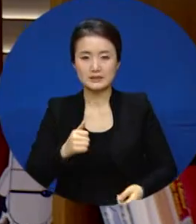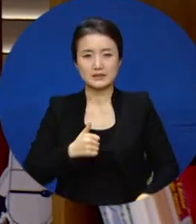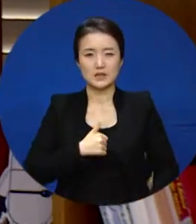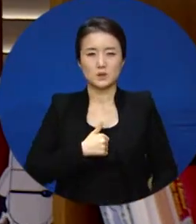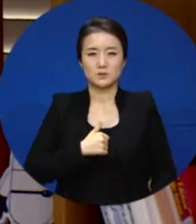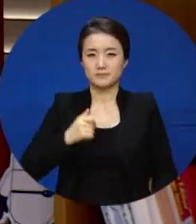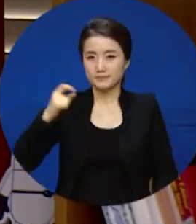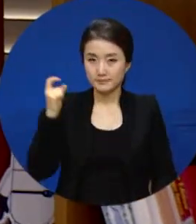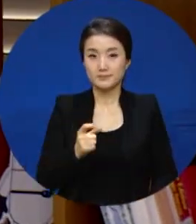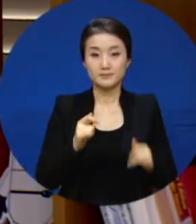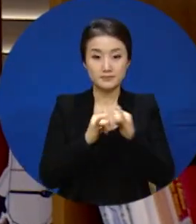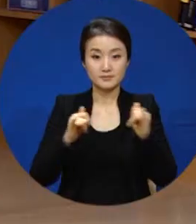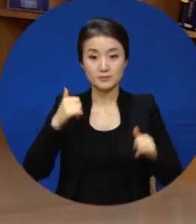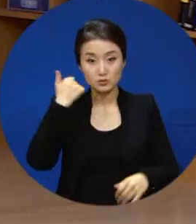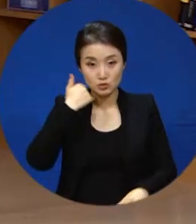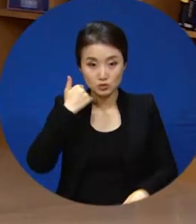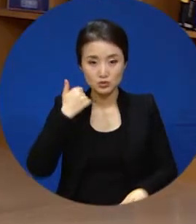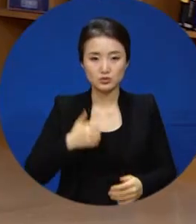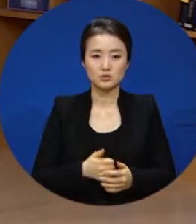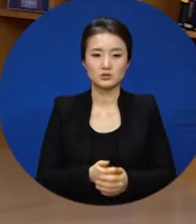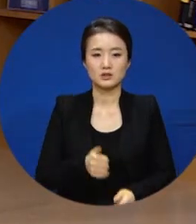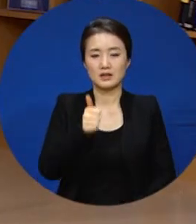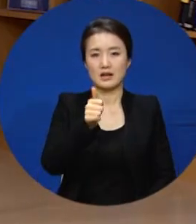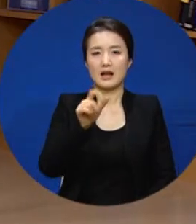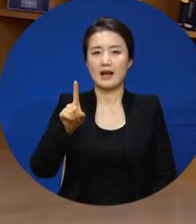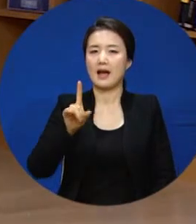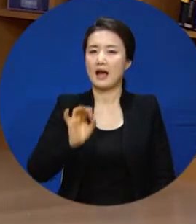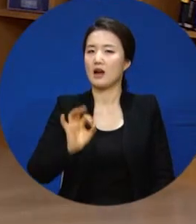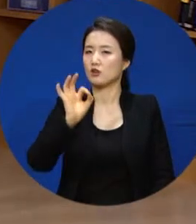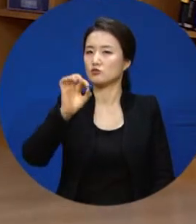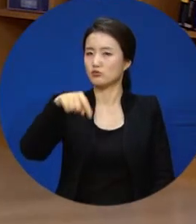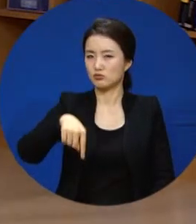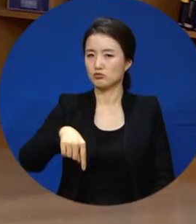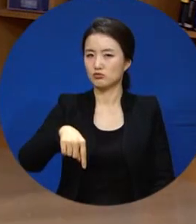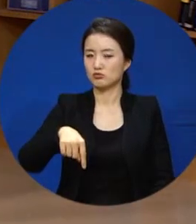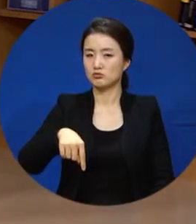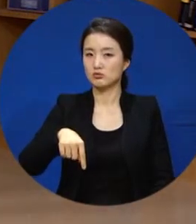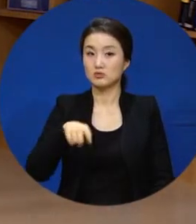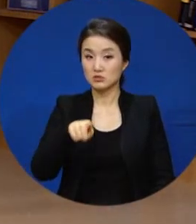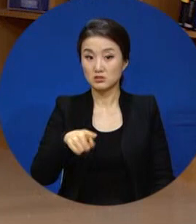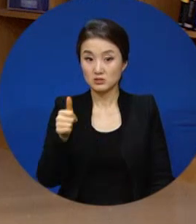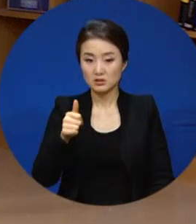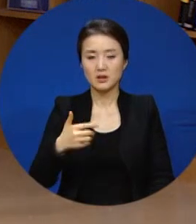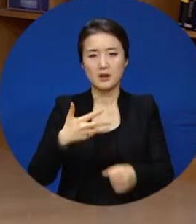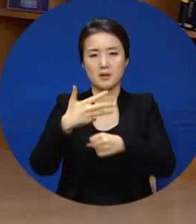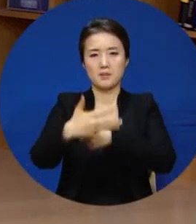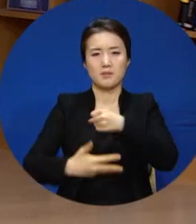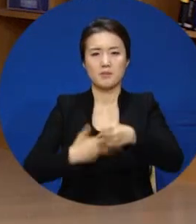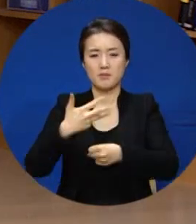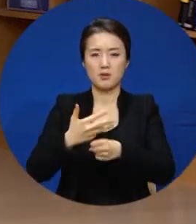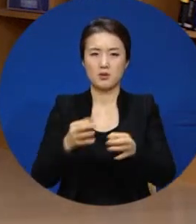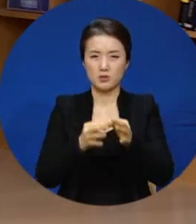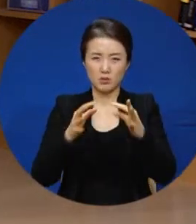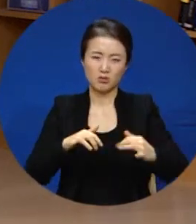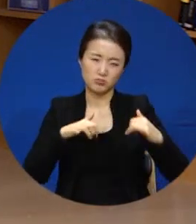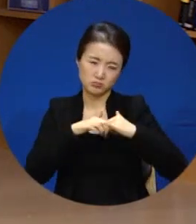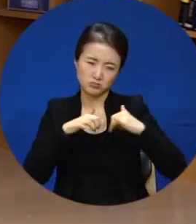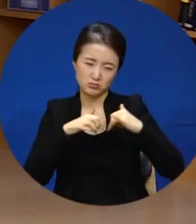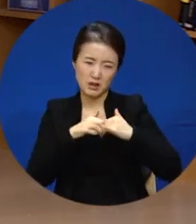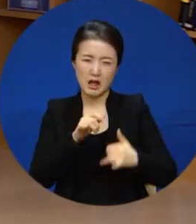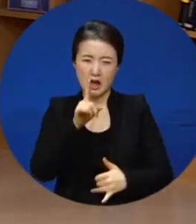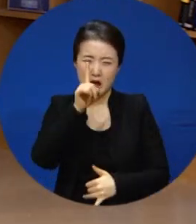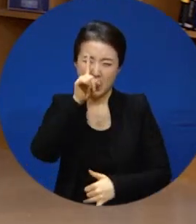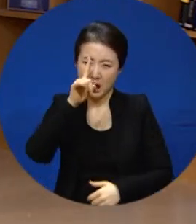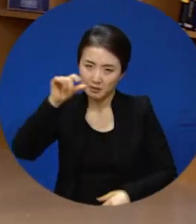한국 어 1구장 사이죠 항우는 8년 동안 전쟁을 한다 한번도 안 자요 70 전 70